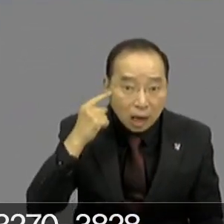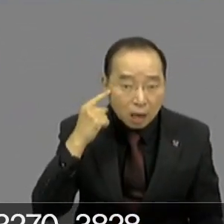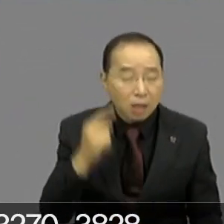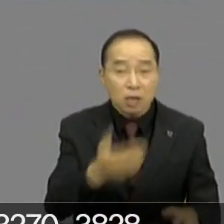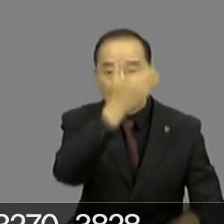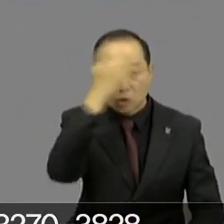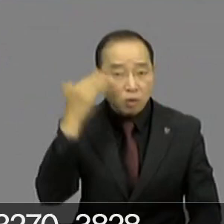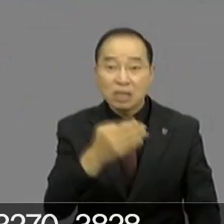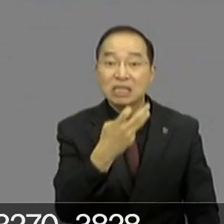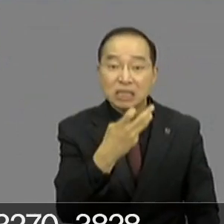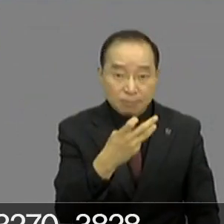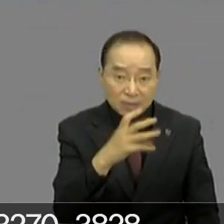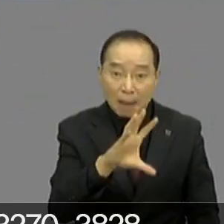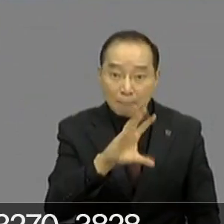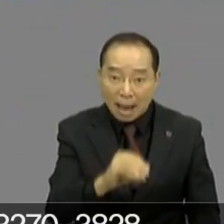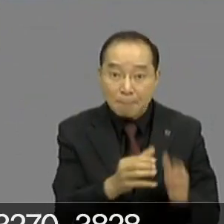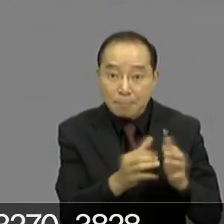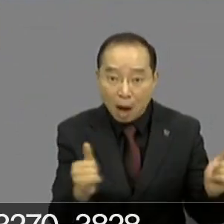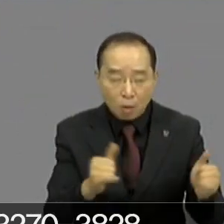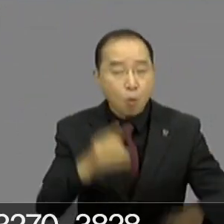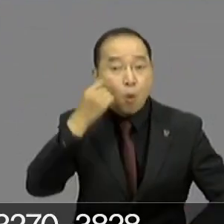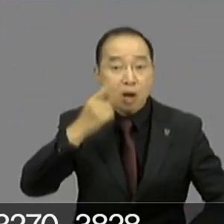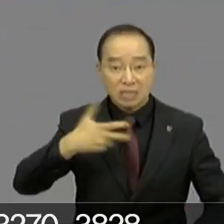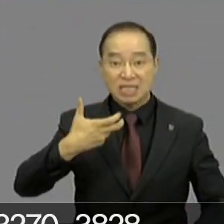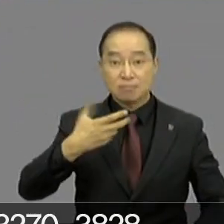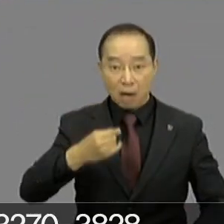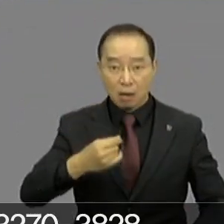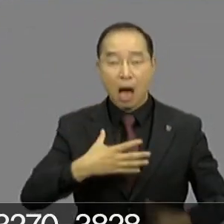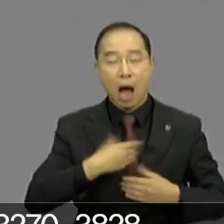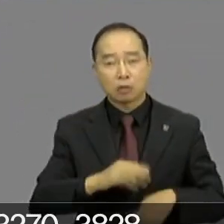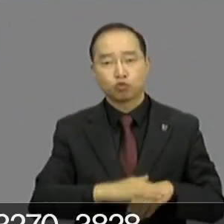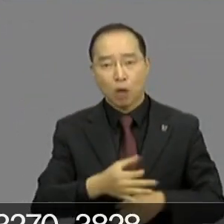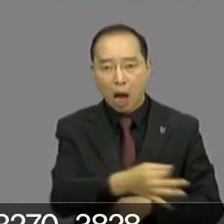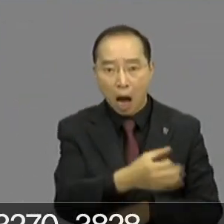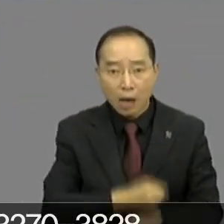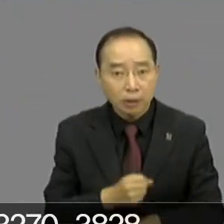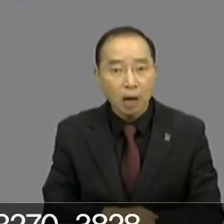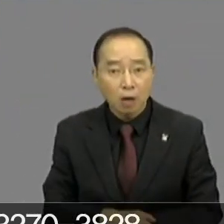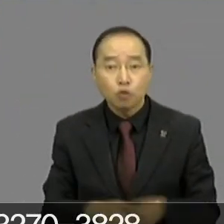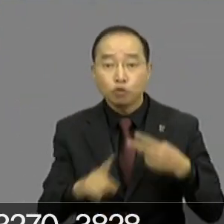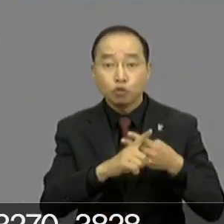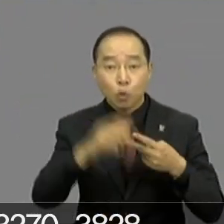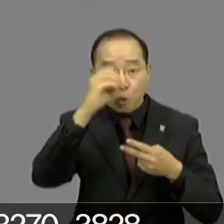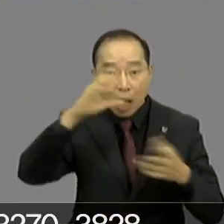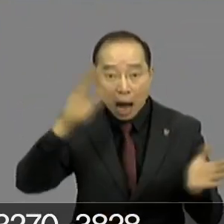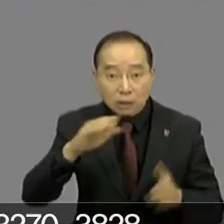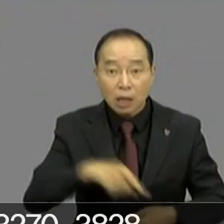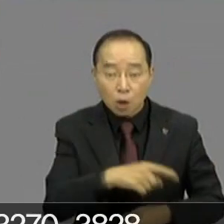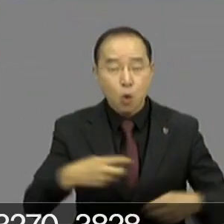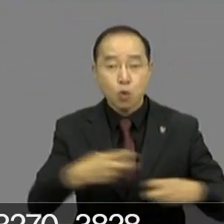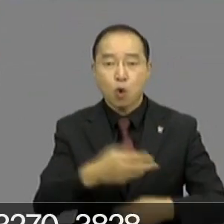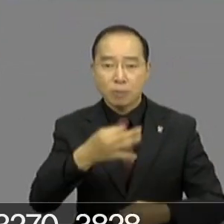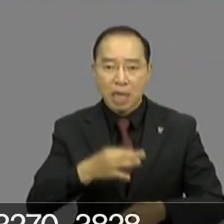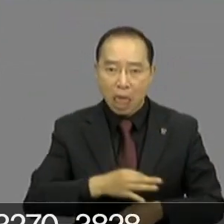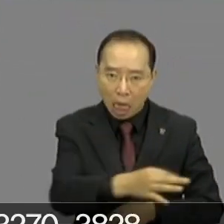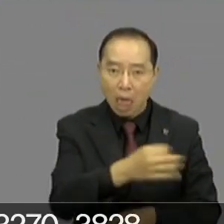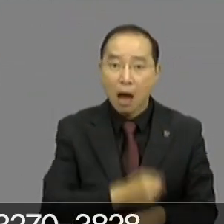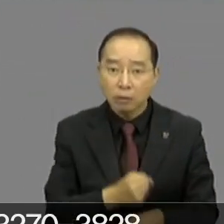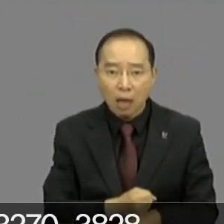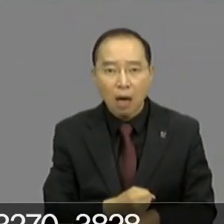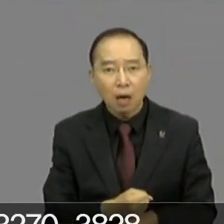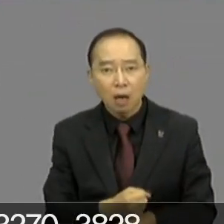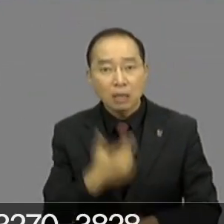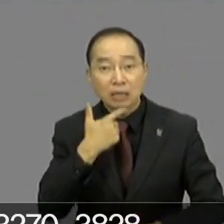13만 명에 대해서 월 70만원 앉음 수 당하게 따 또 중고등학교 업 두통도 집 제공하겠다